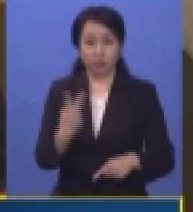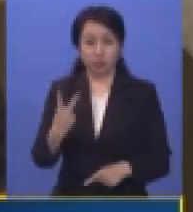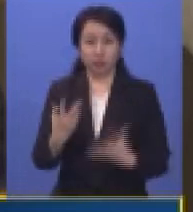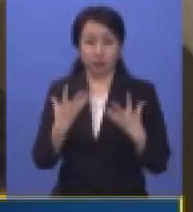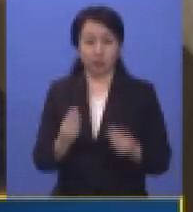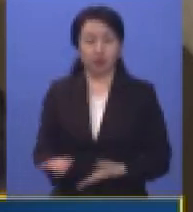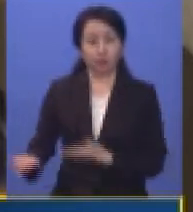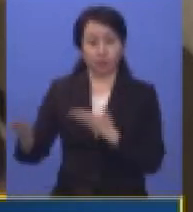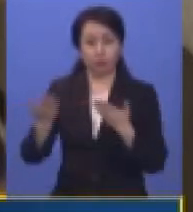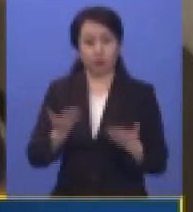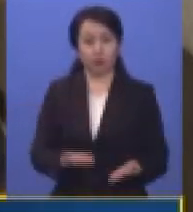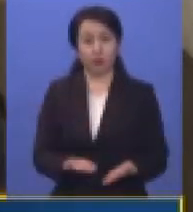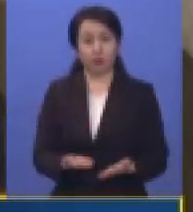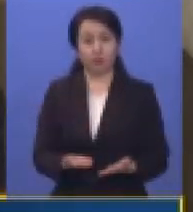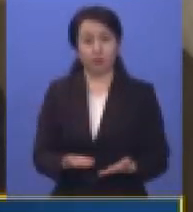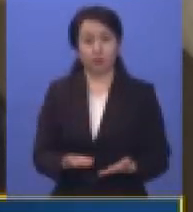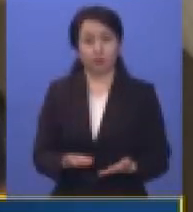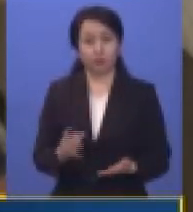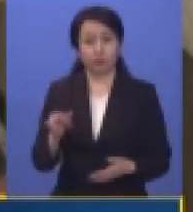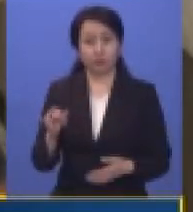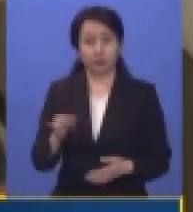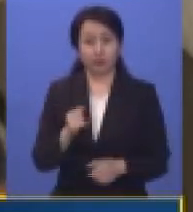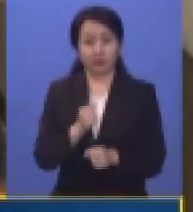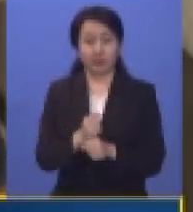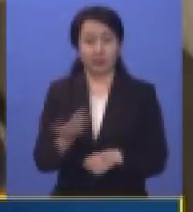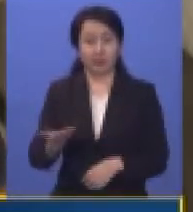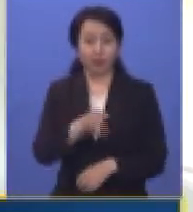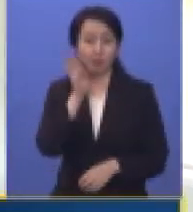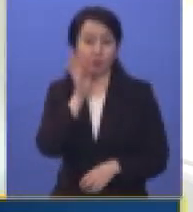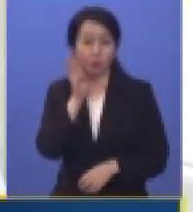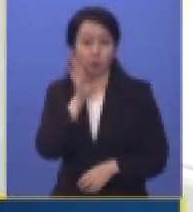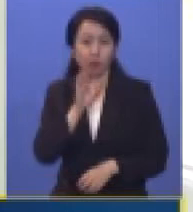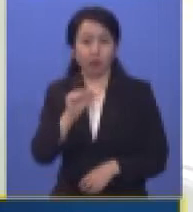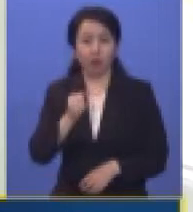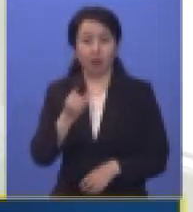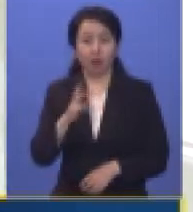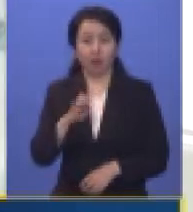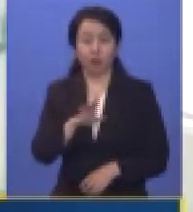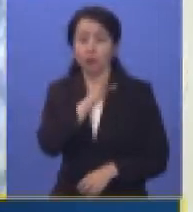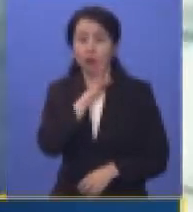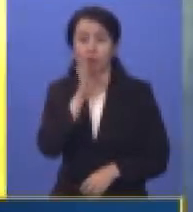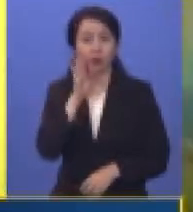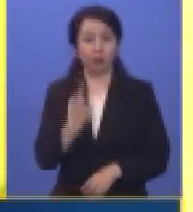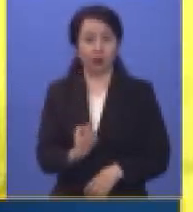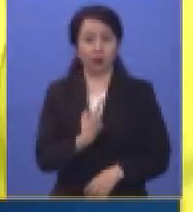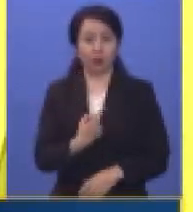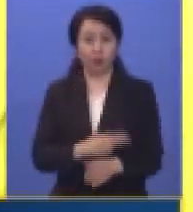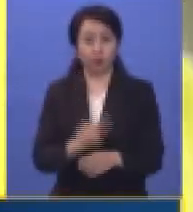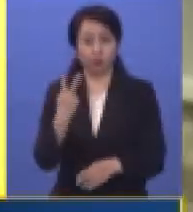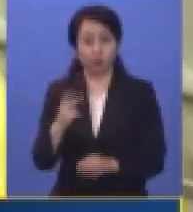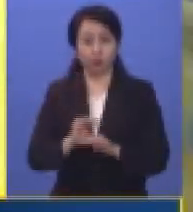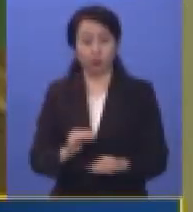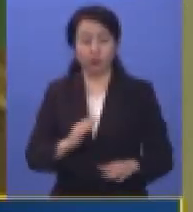вот приехали и сделали нам воду. Айсулу Касенова – мать-одиночка, воспитывает 2 детей